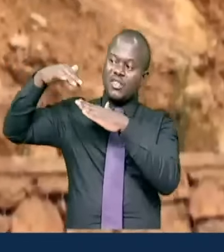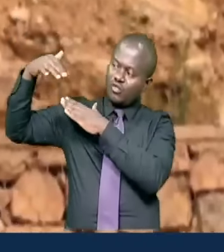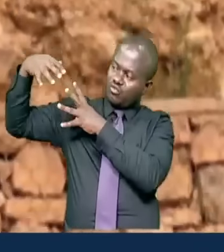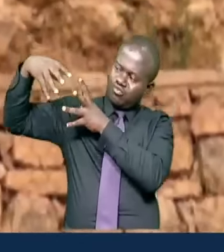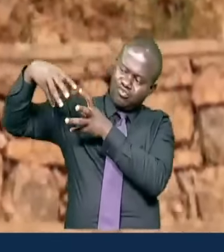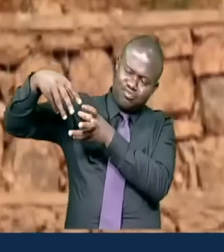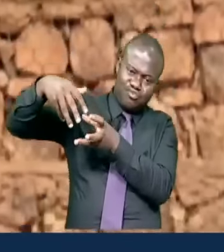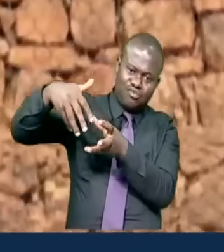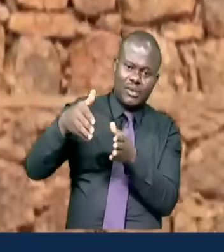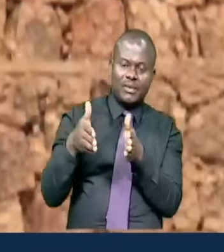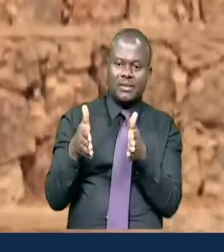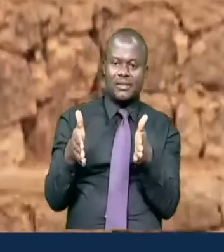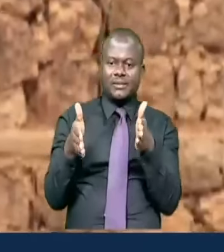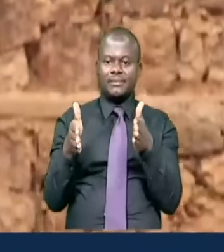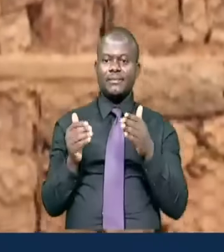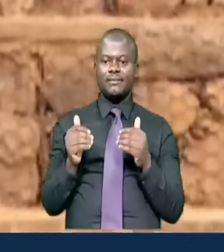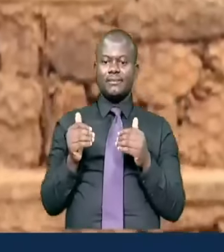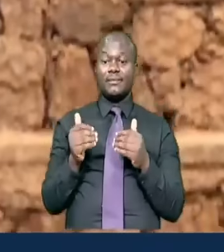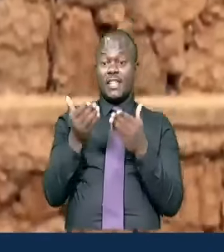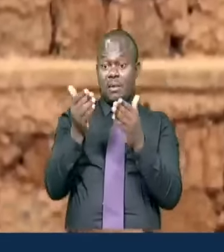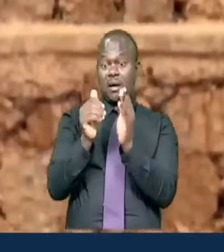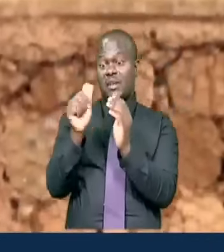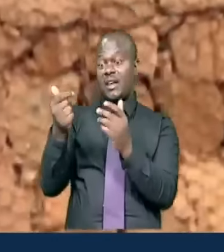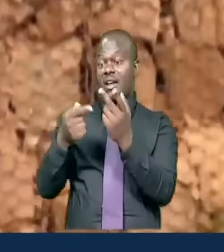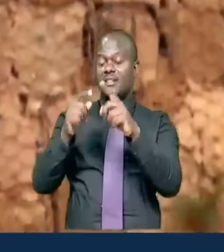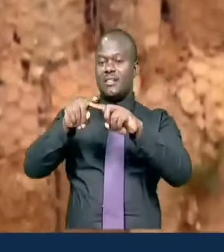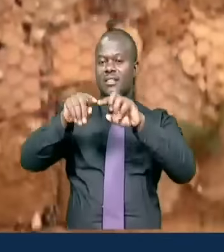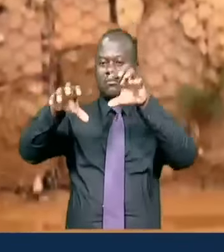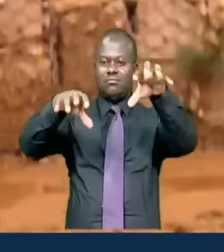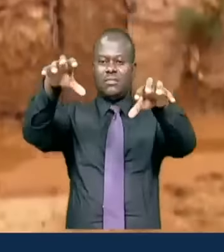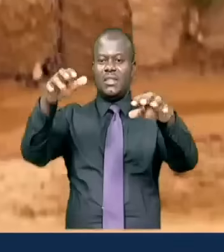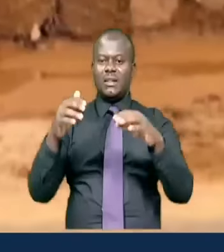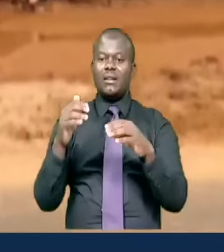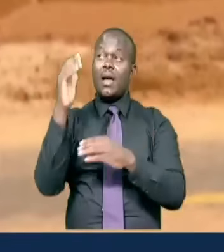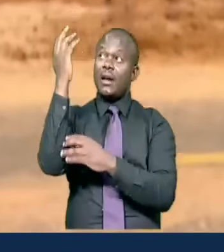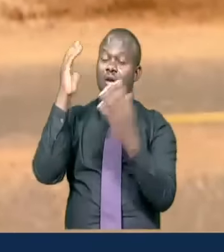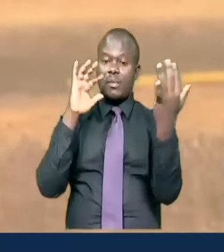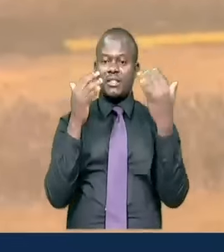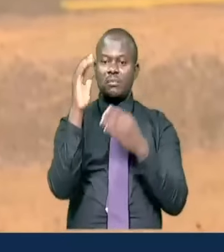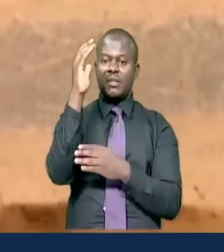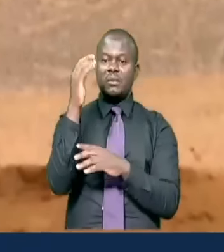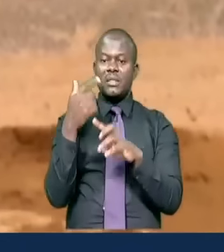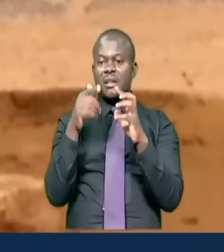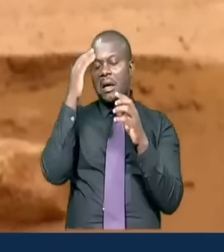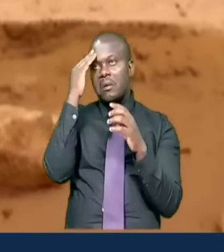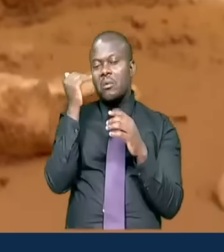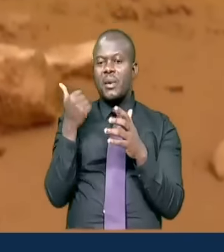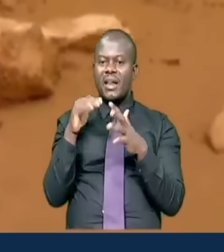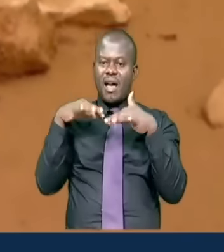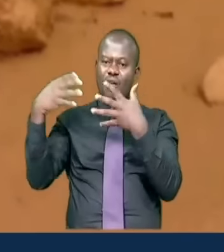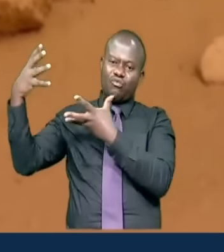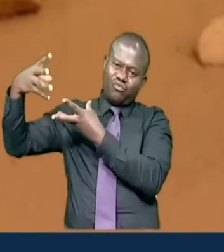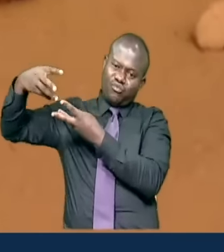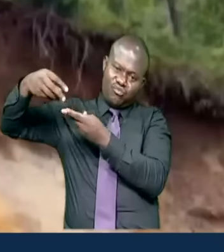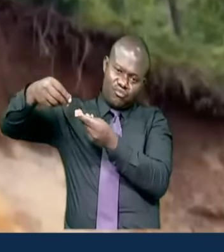rirunze impande zose zawo. Haba n'ahandi henshi hari ahahoze hateyeho amashyamba n'ibiti, ariko kubera ubukana bw'inkangu